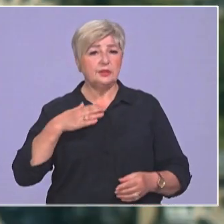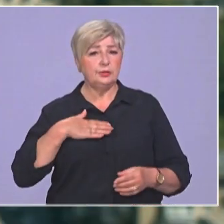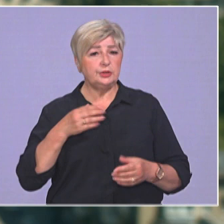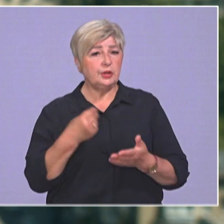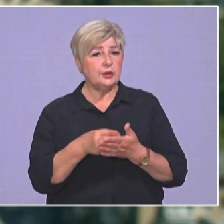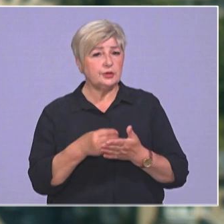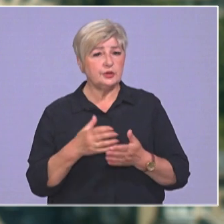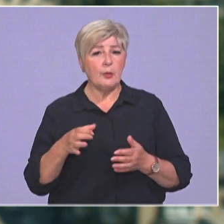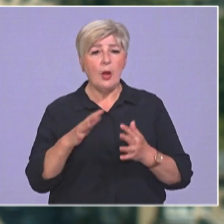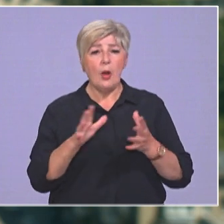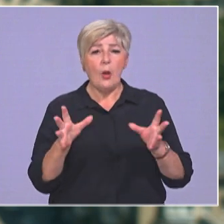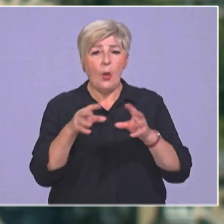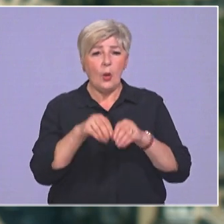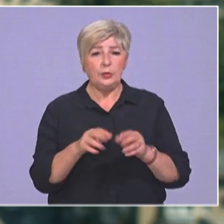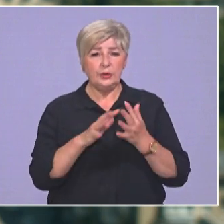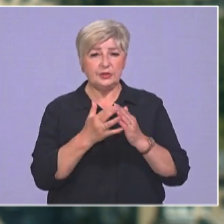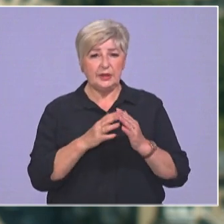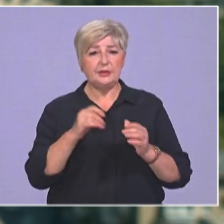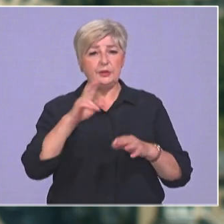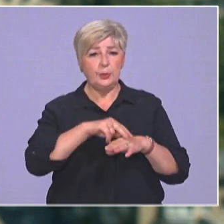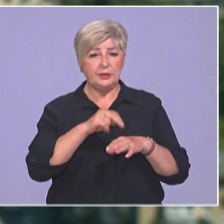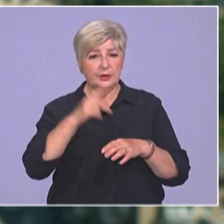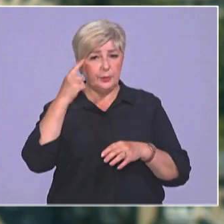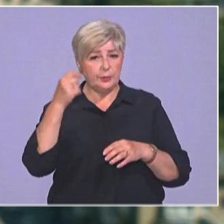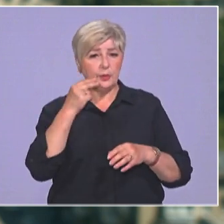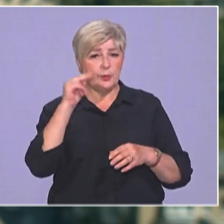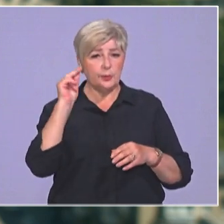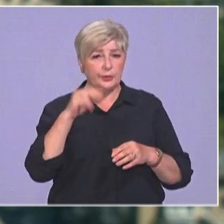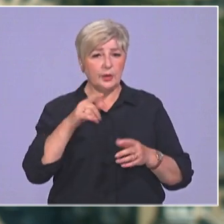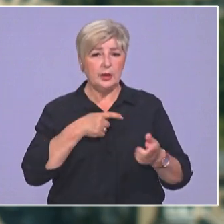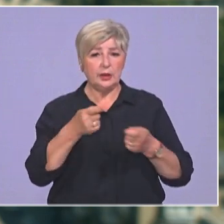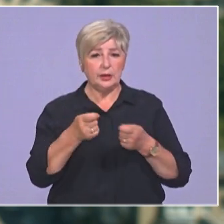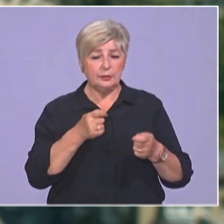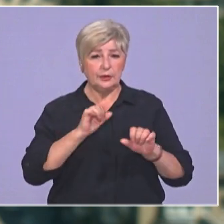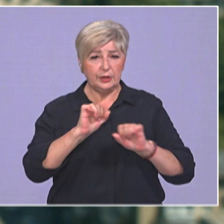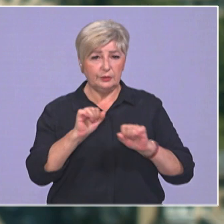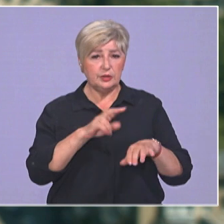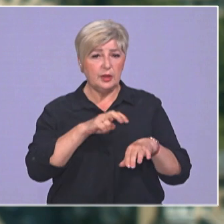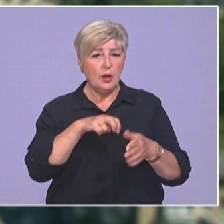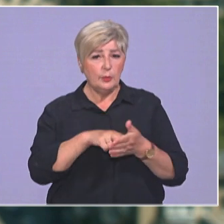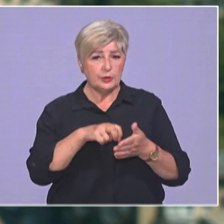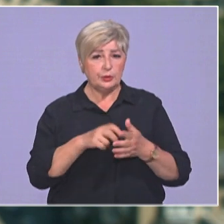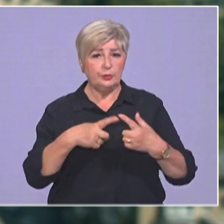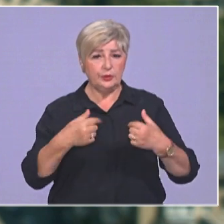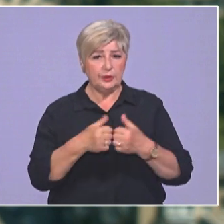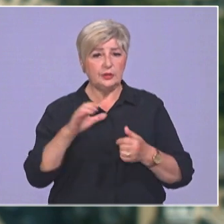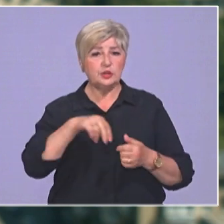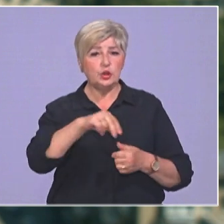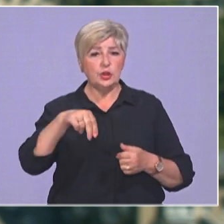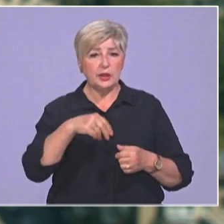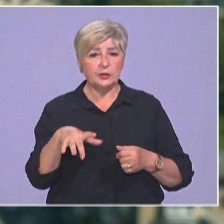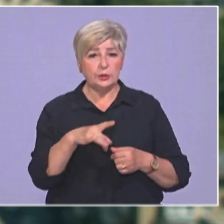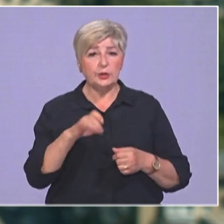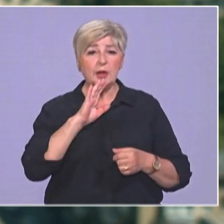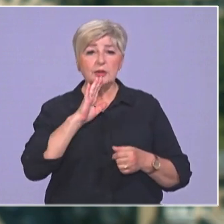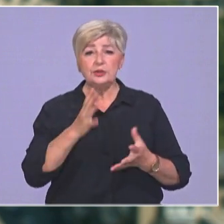Заволоділа грошима односельців. Поліцейські повідомили про підозру керівниці поштового відділення Солонянського району. Жінка